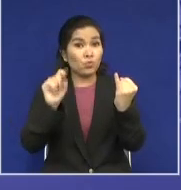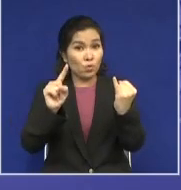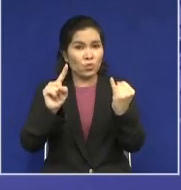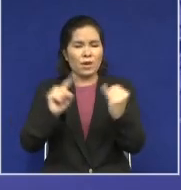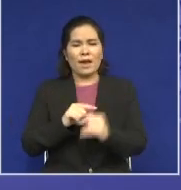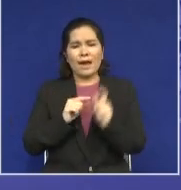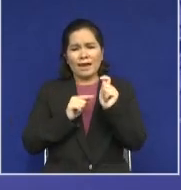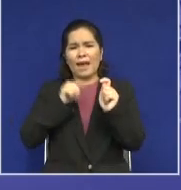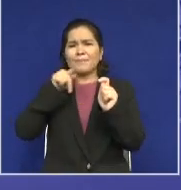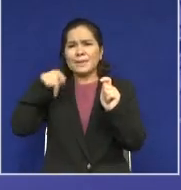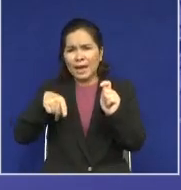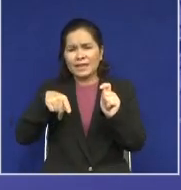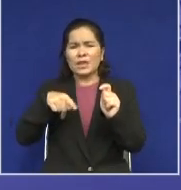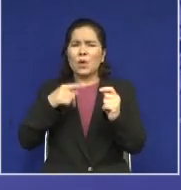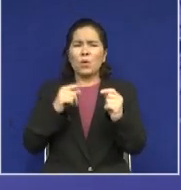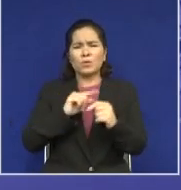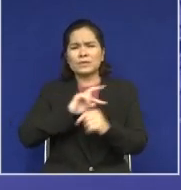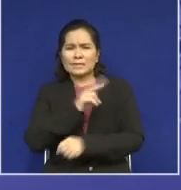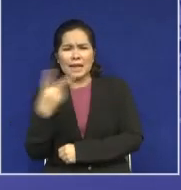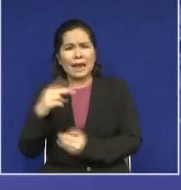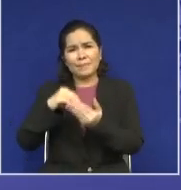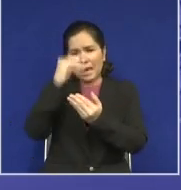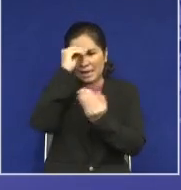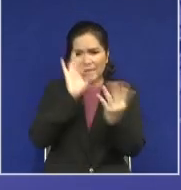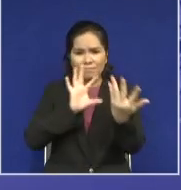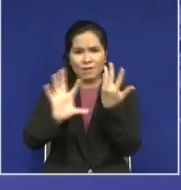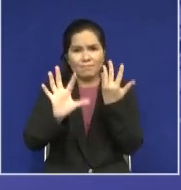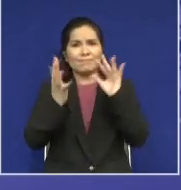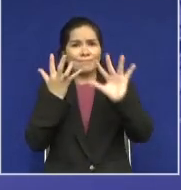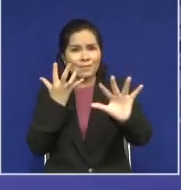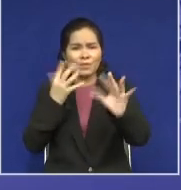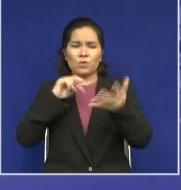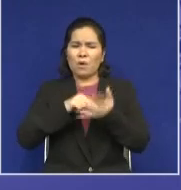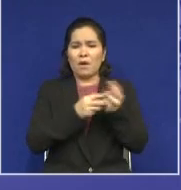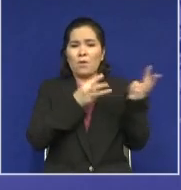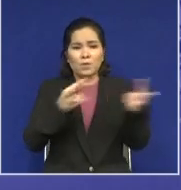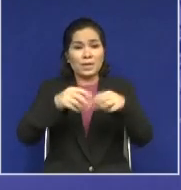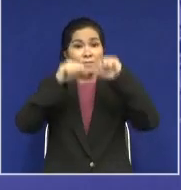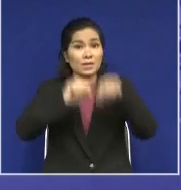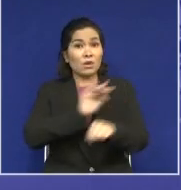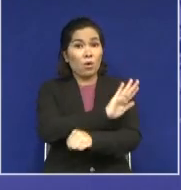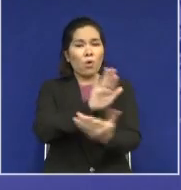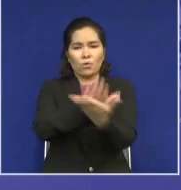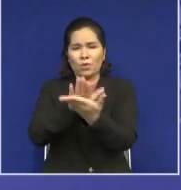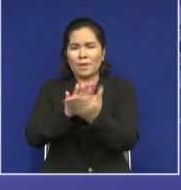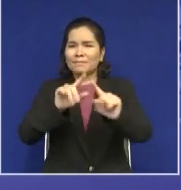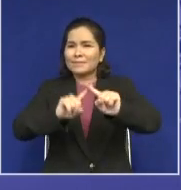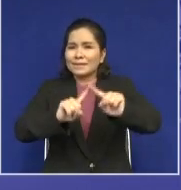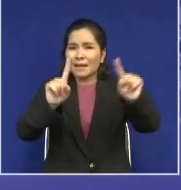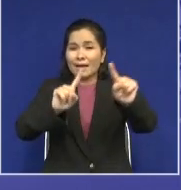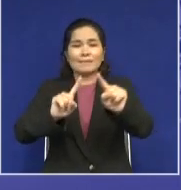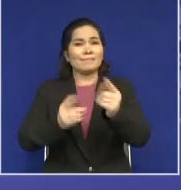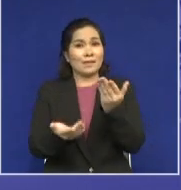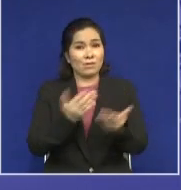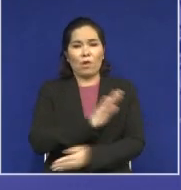พฤหัสหรือสลับวันคู่วันคี่ค่ะซึ่งก็จะเป็นแนวทางการปฏิบัติแต่ละโรงเรียนเห็นชอบกันไปแต่สิ่งที่ต้องเน้นย้ำผู้ปกคร